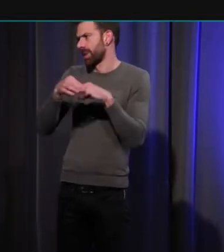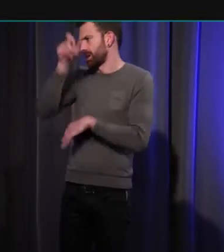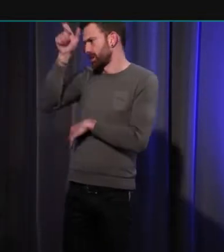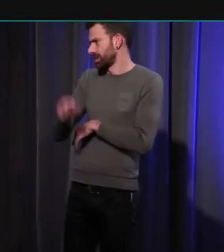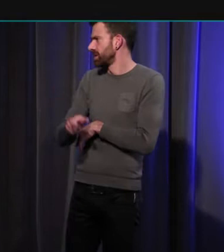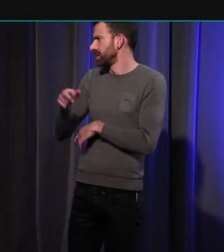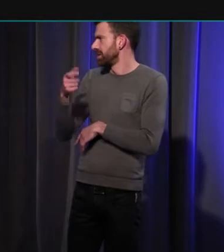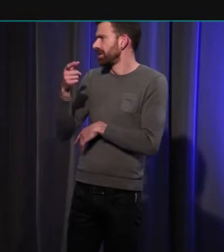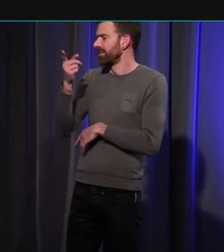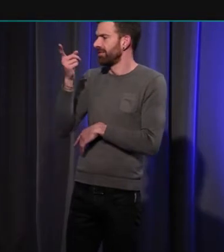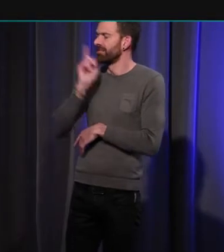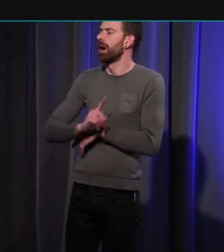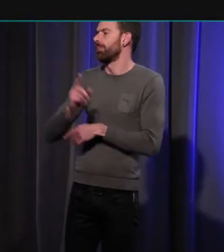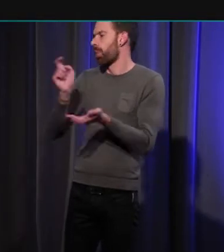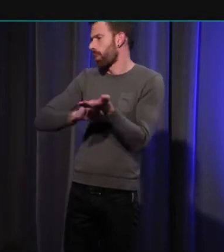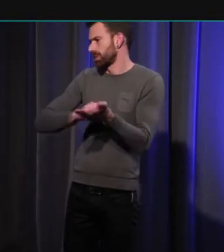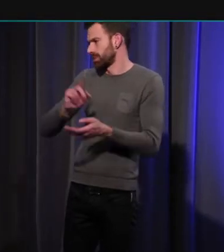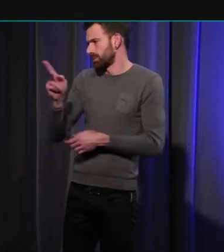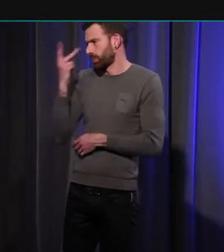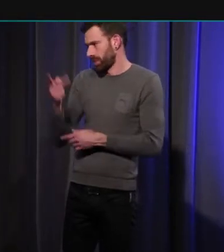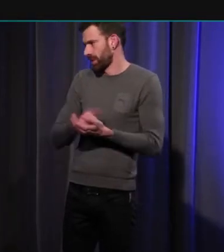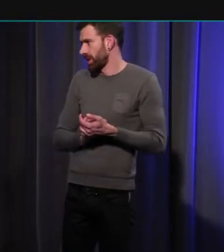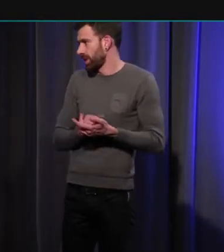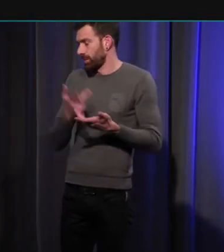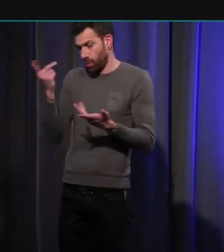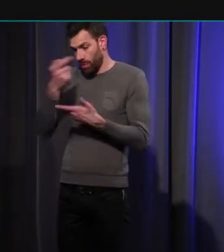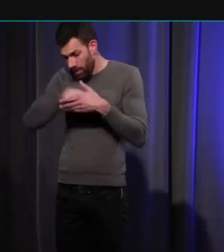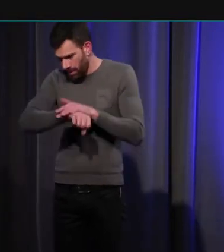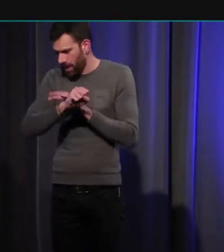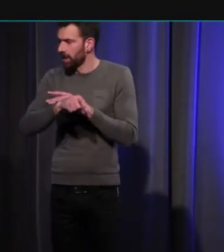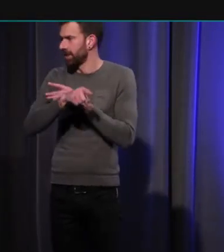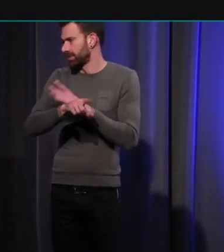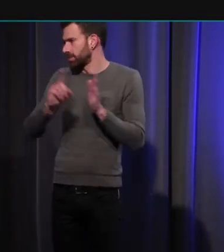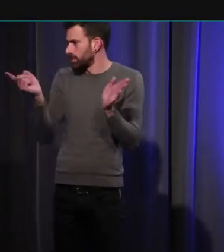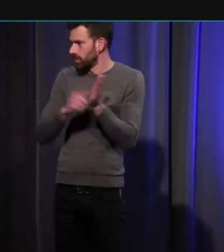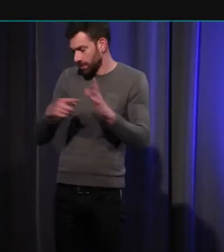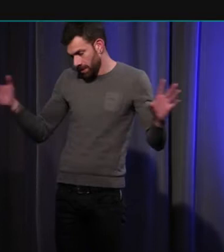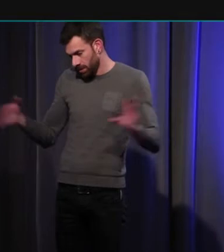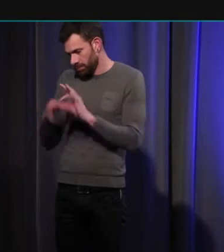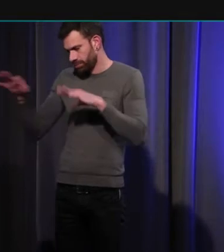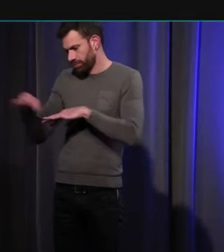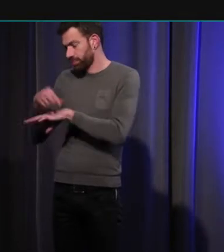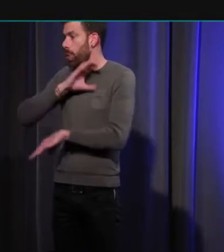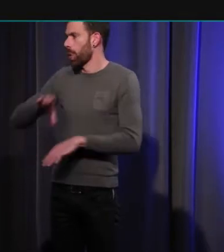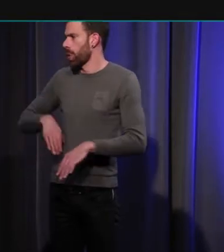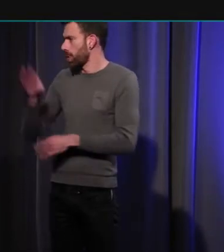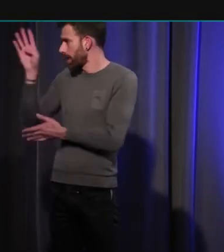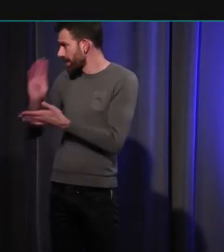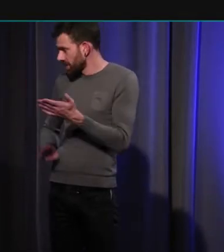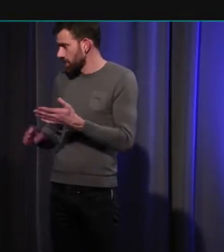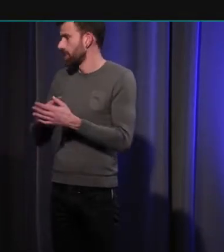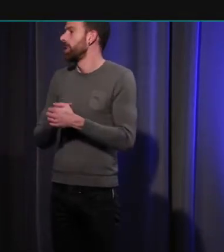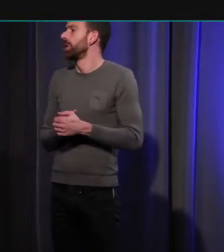vicomte de thouars pour kiel pour qu'ils aient un enfant qui sont mariés au compte de var selon ensuite détrôner d'aragon